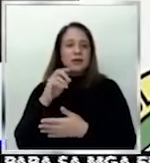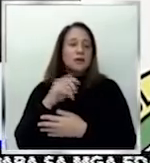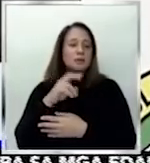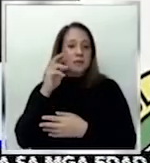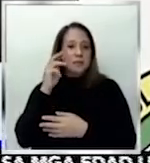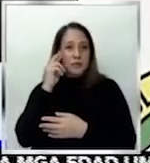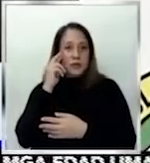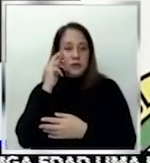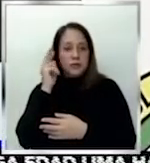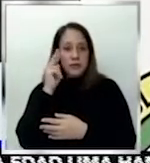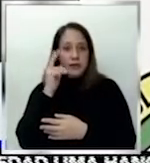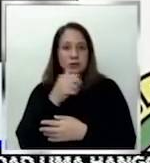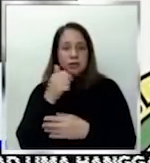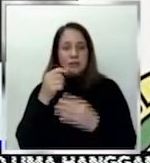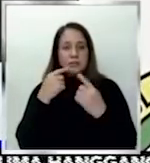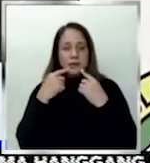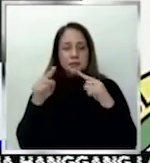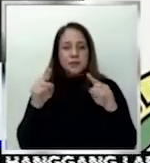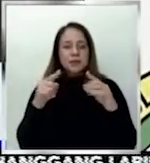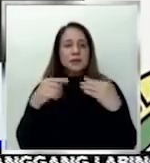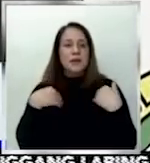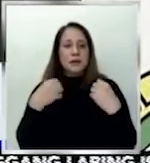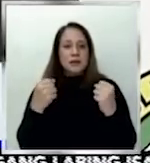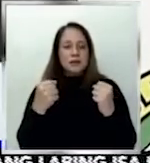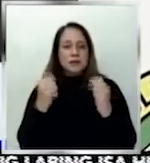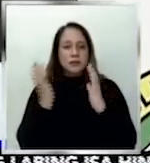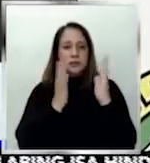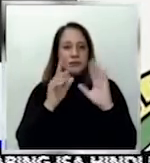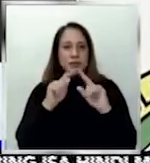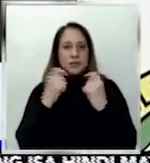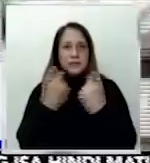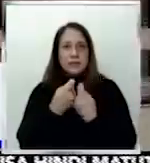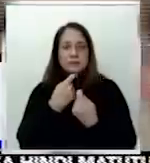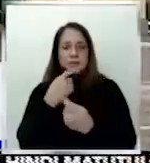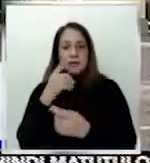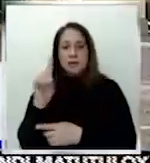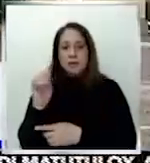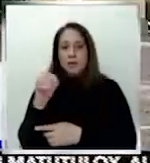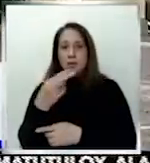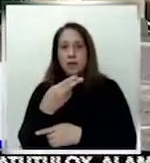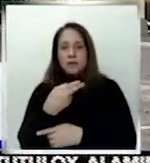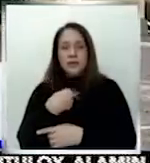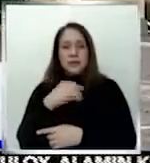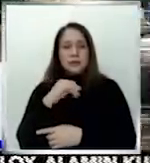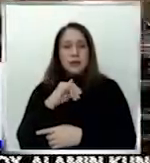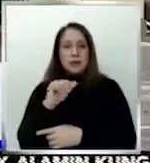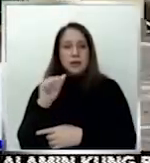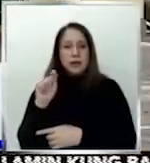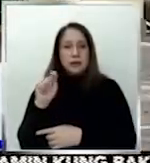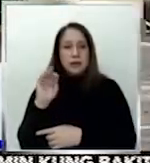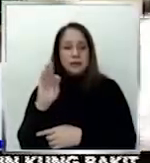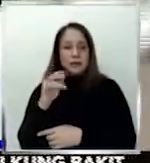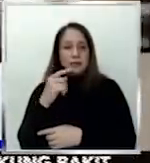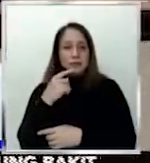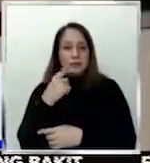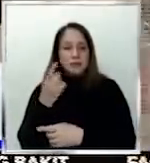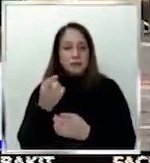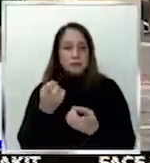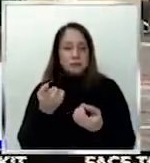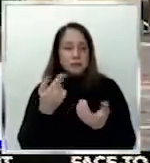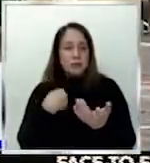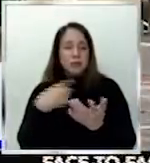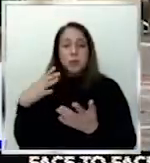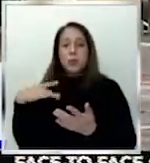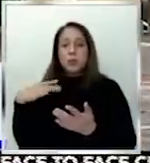Public Health Service Team. Sa joint statement ng DOH at National Task Force Against COVID-19, sinabi nila ang hihintay nilang